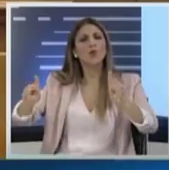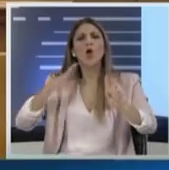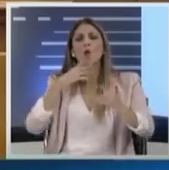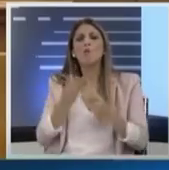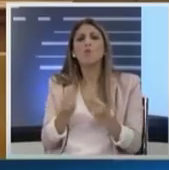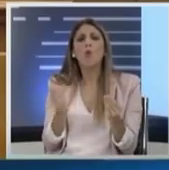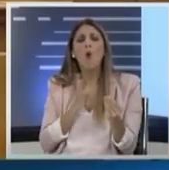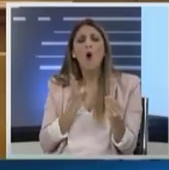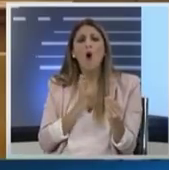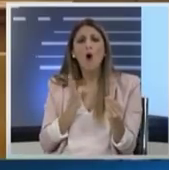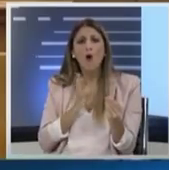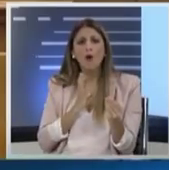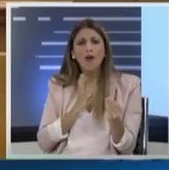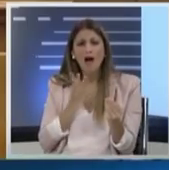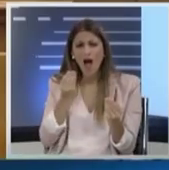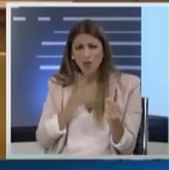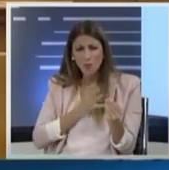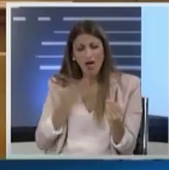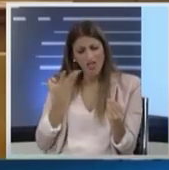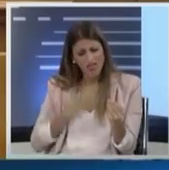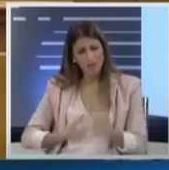τους καριέρα πάνω στο ζήτημα αυτό από το